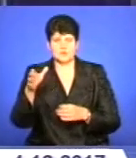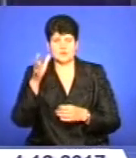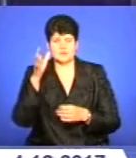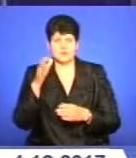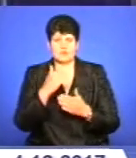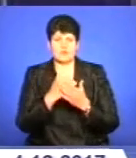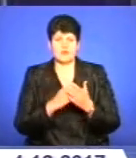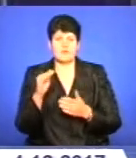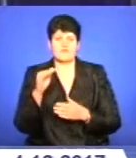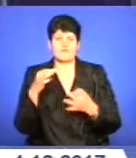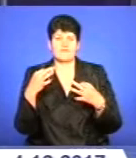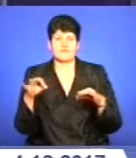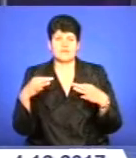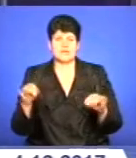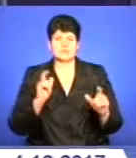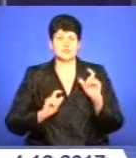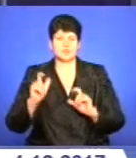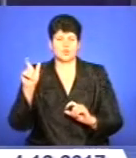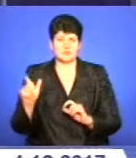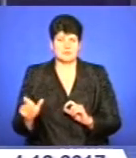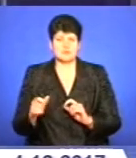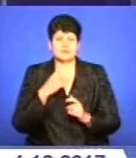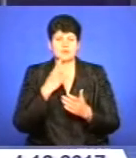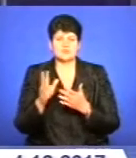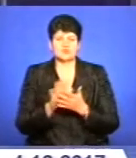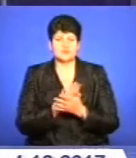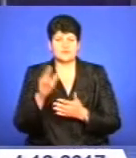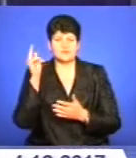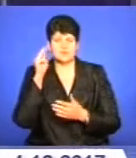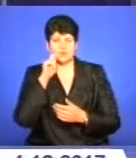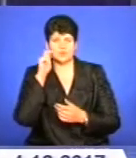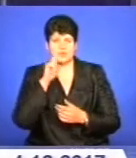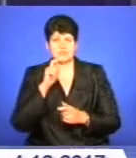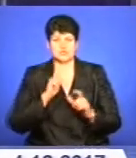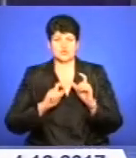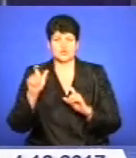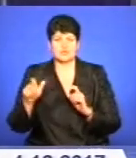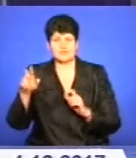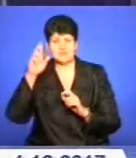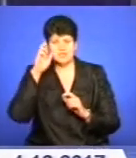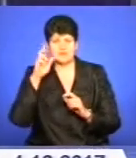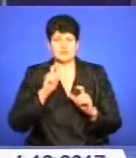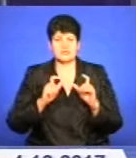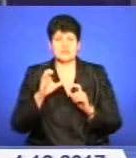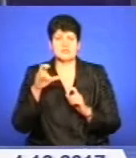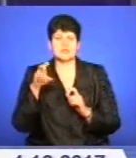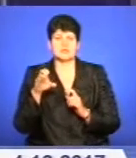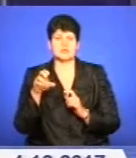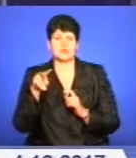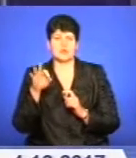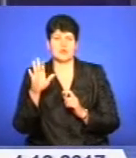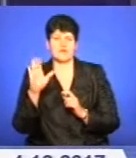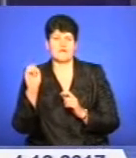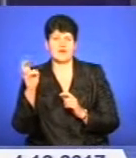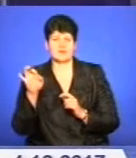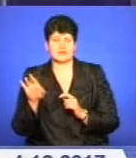Student». Програма передбачає безкоштовне навчання українських студентів в державних університетах Словацької Республіки, зокрема в